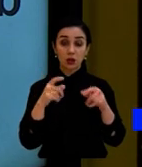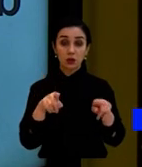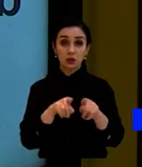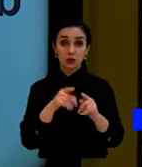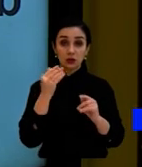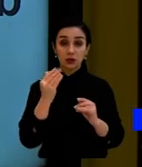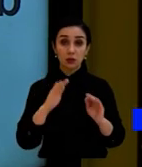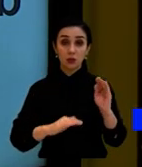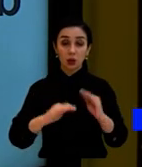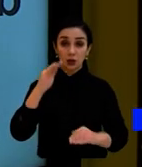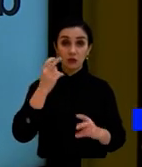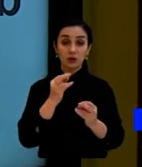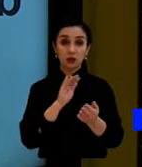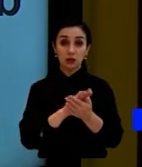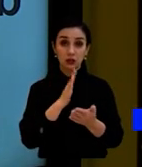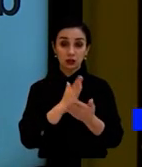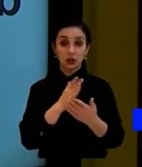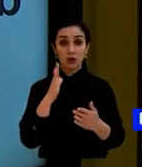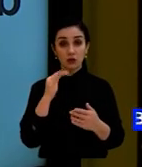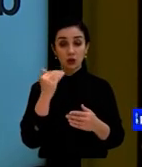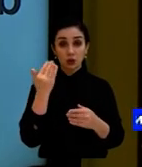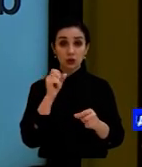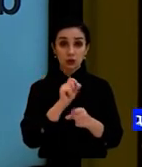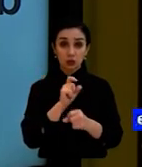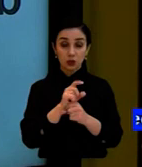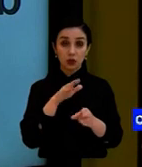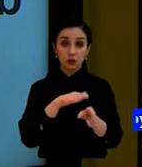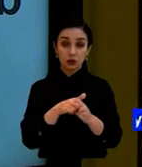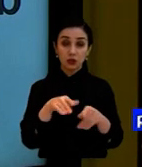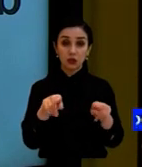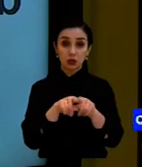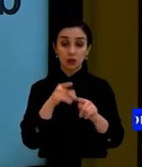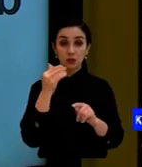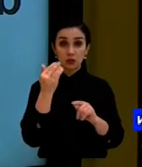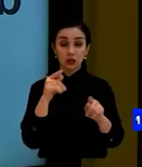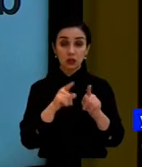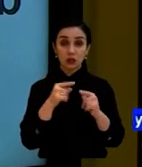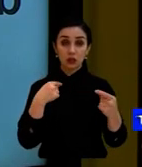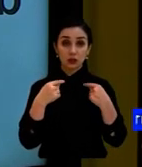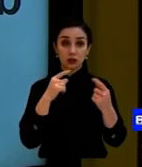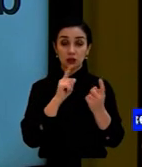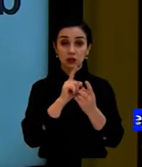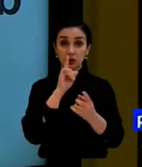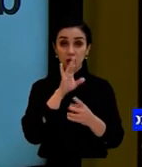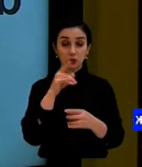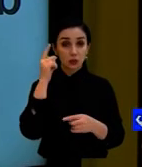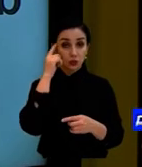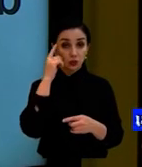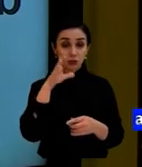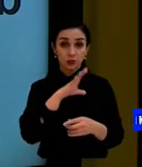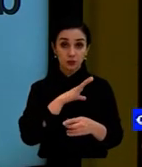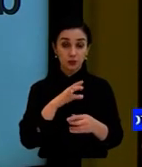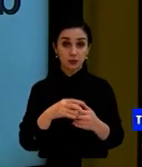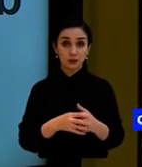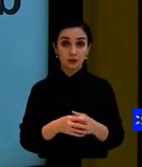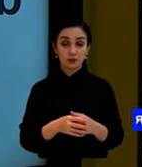esa bolalikdan tanishsiz va bu topshiriqni bajarishda ham siz qiyinchilikka duch kelmagansiz deb umid